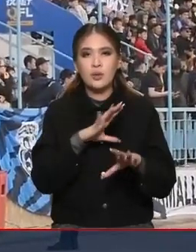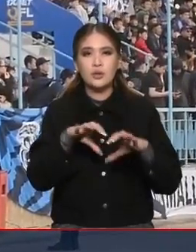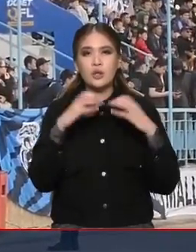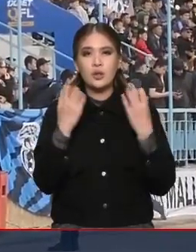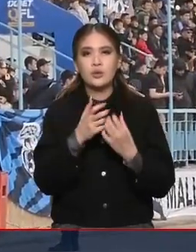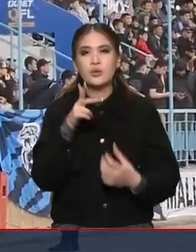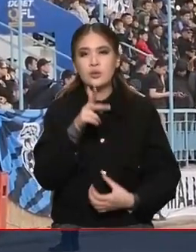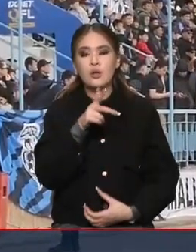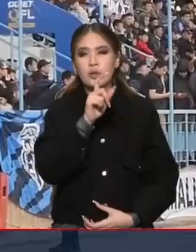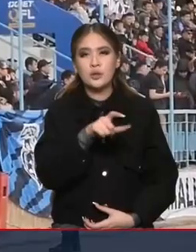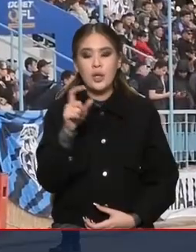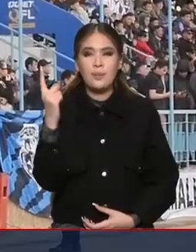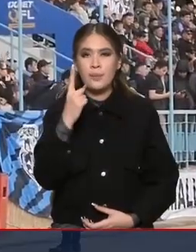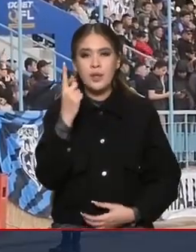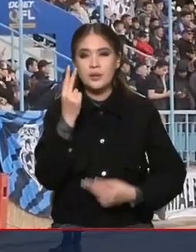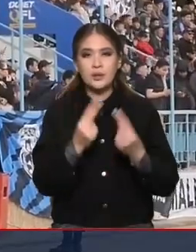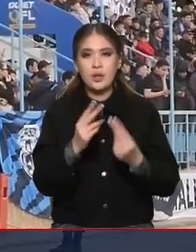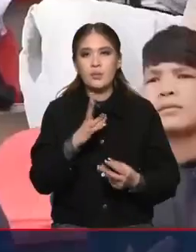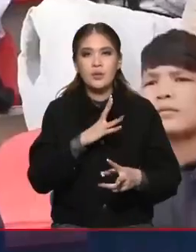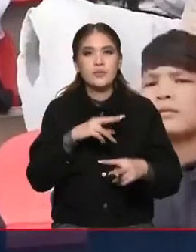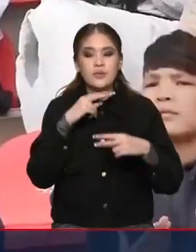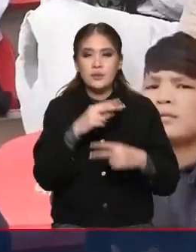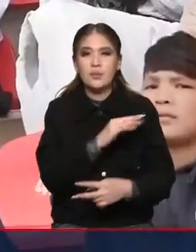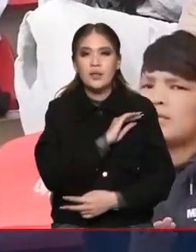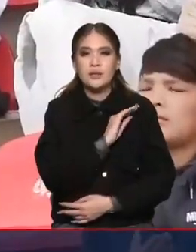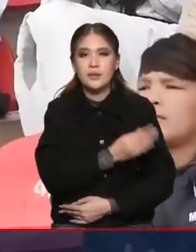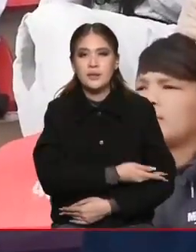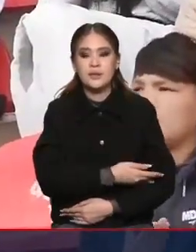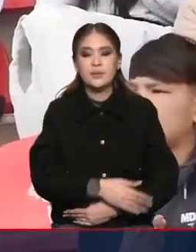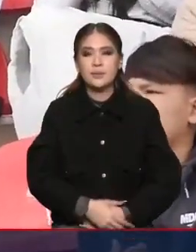3000 человек. Игра с первой минуты захватила внимание зрителей.